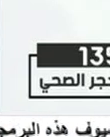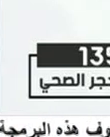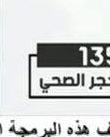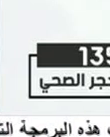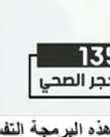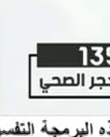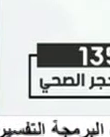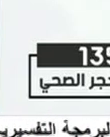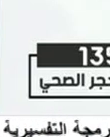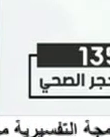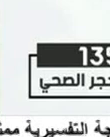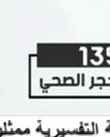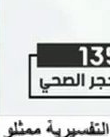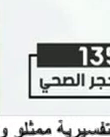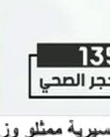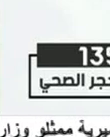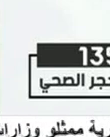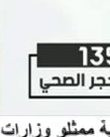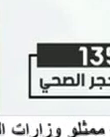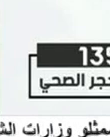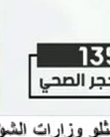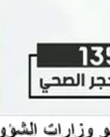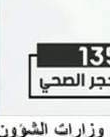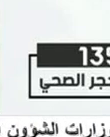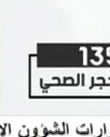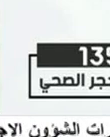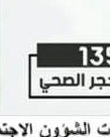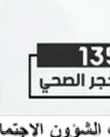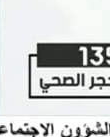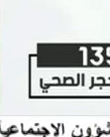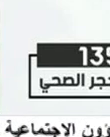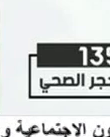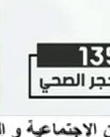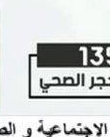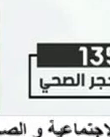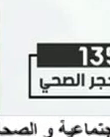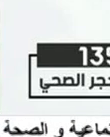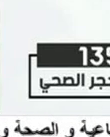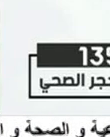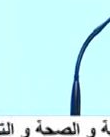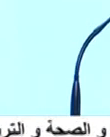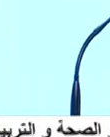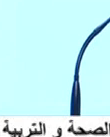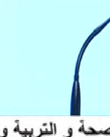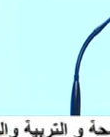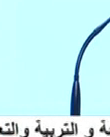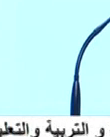319,017 هما اللي نجوا من فيروس كورونا. إذا مرحبا بضيوفي مرة أخرى، ومعك دكتورة رفلة تاج